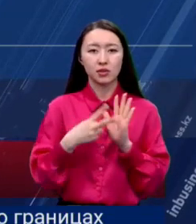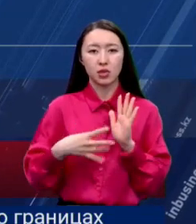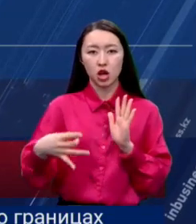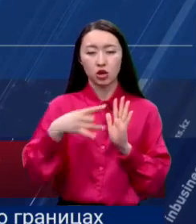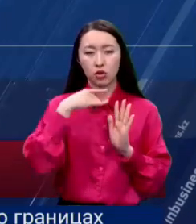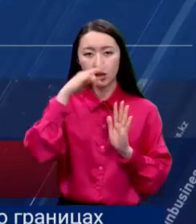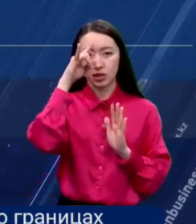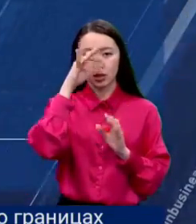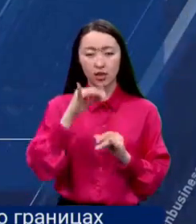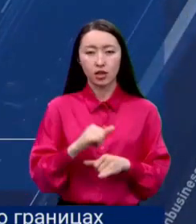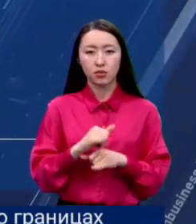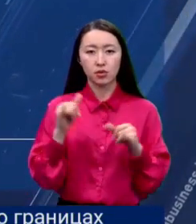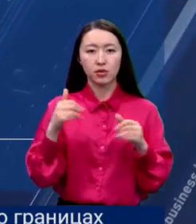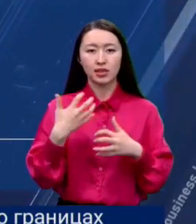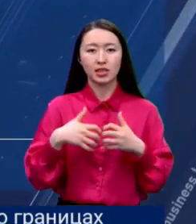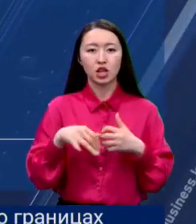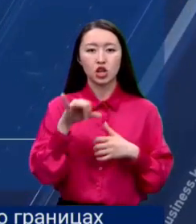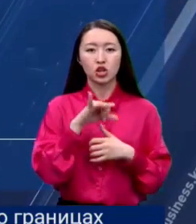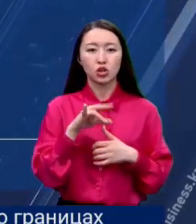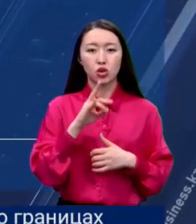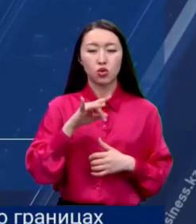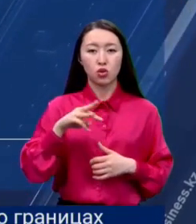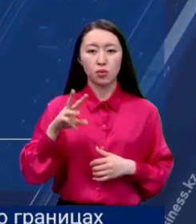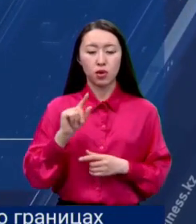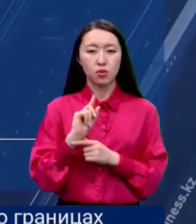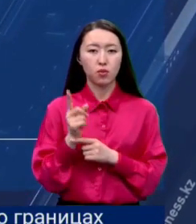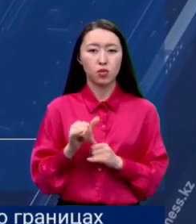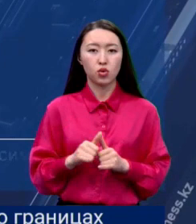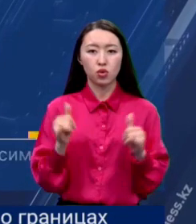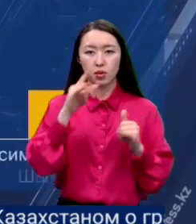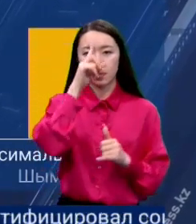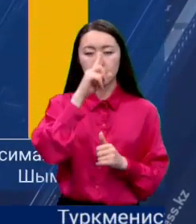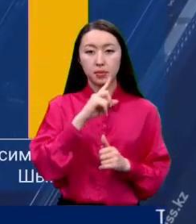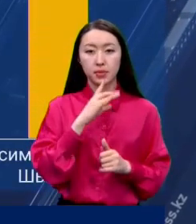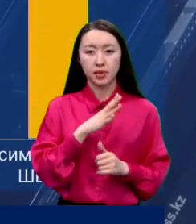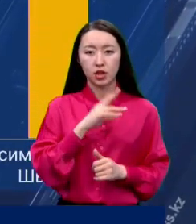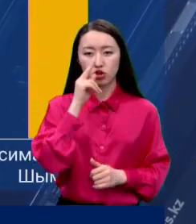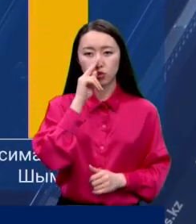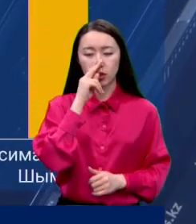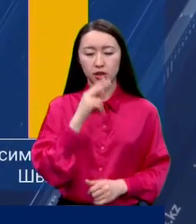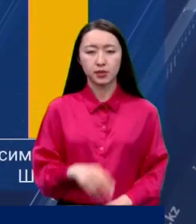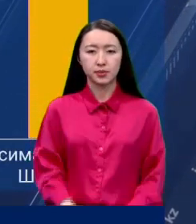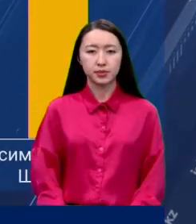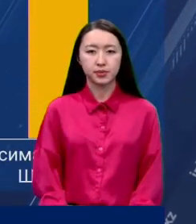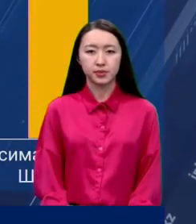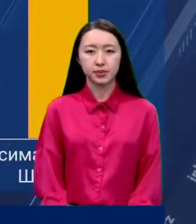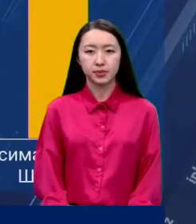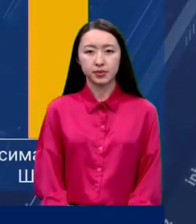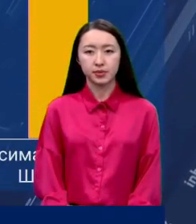и превысили среднеисторическую норму. Наибольшее ускорение месячной инфляции отмечено в Шымкенте.